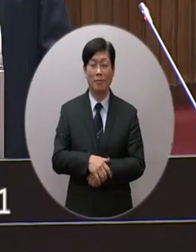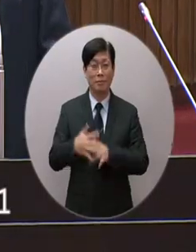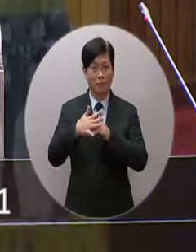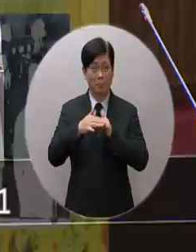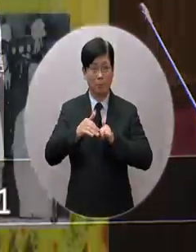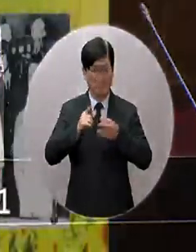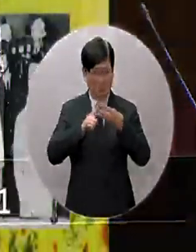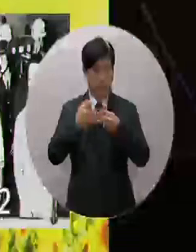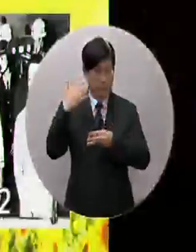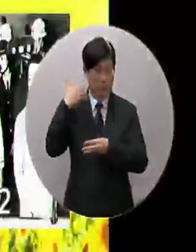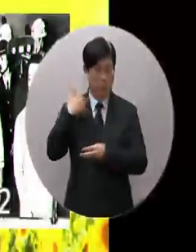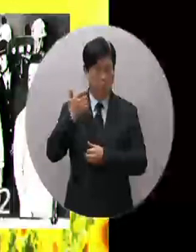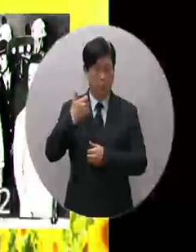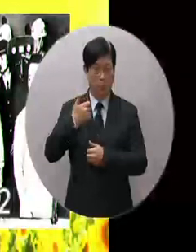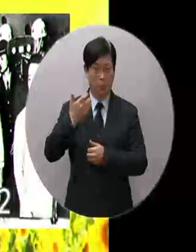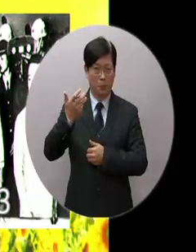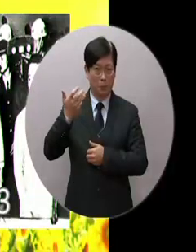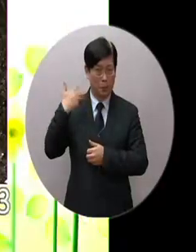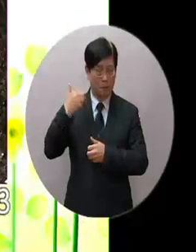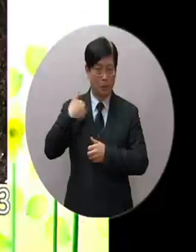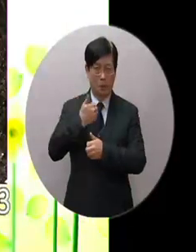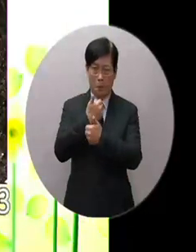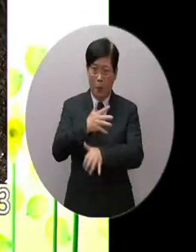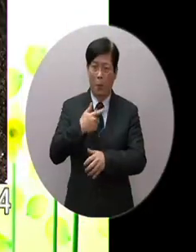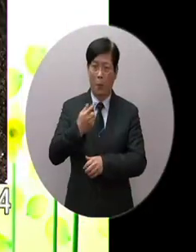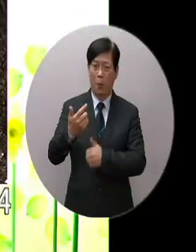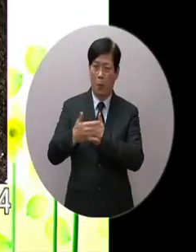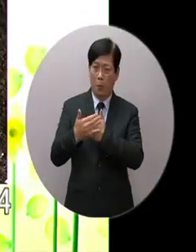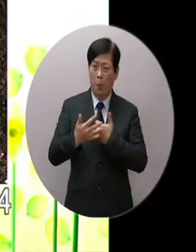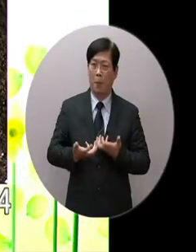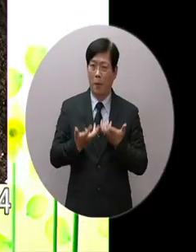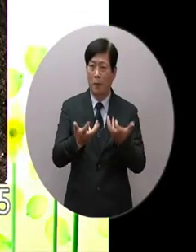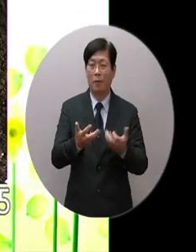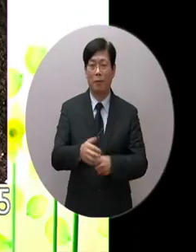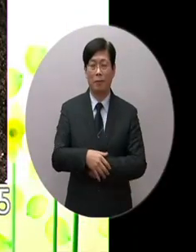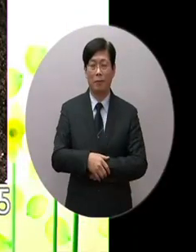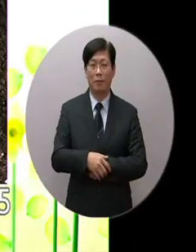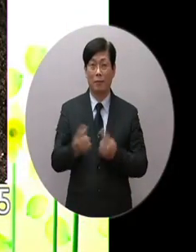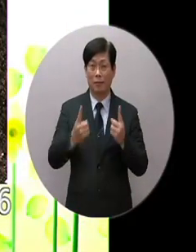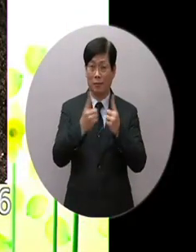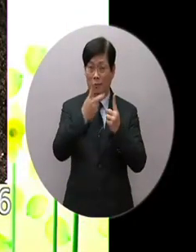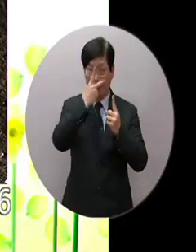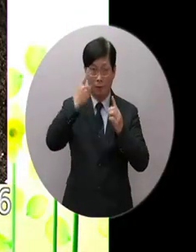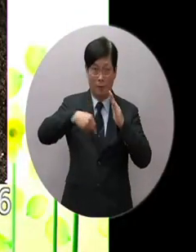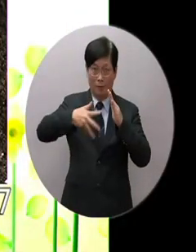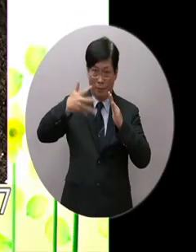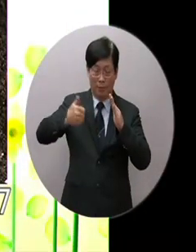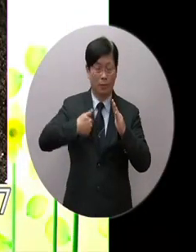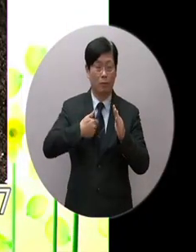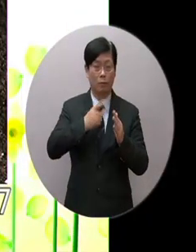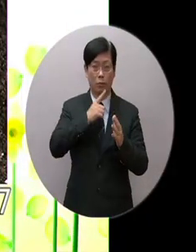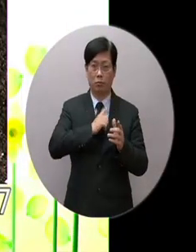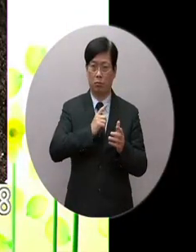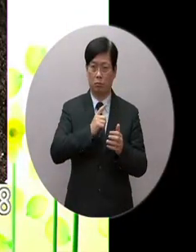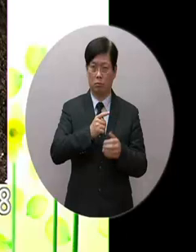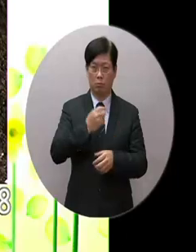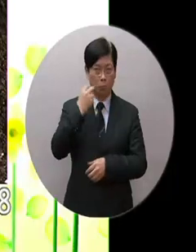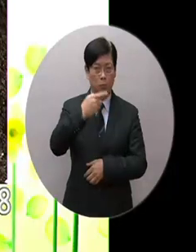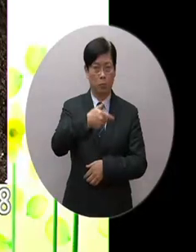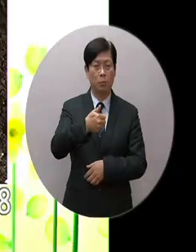民主先辈牺牲啊奉献。所以因为对赖院长的肯定吼，咱